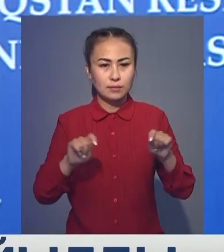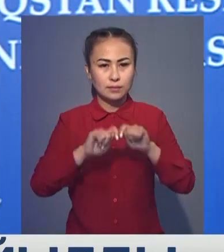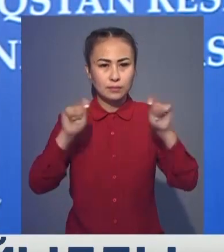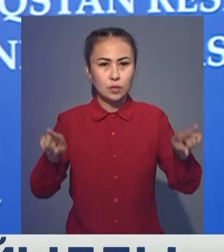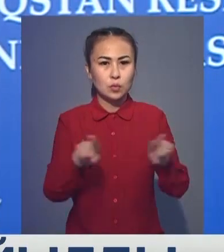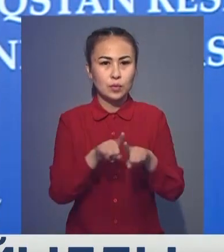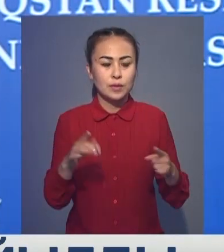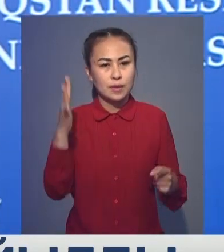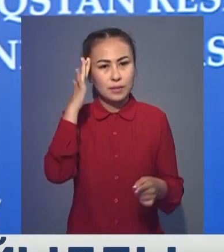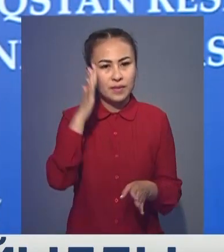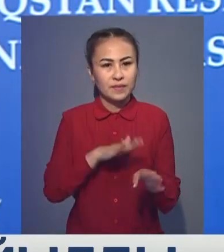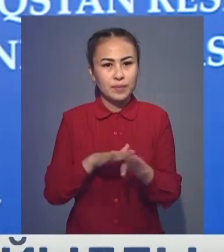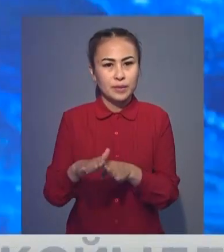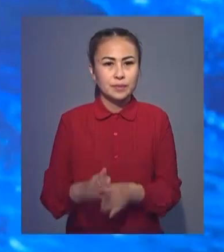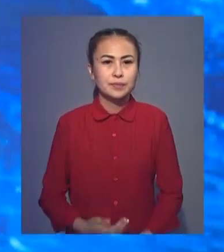да қолданылмақ.